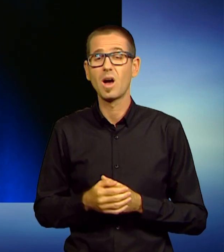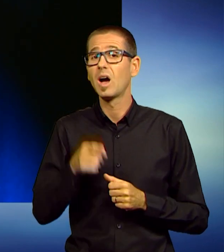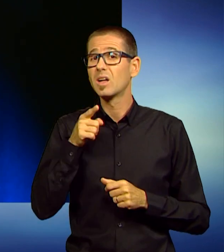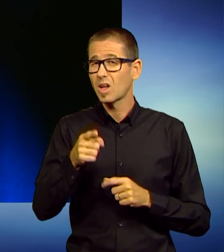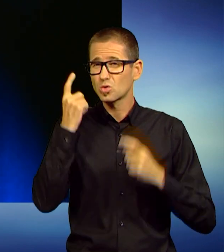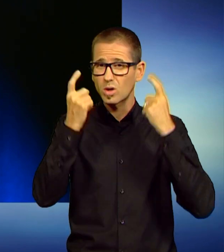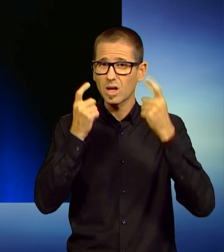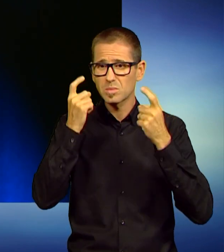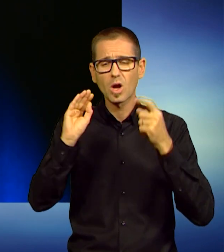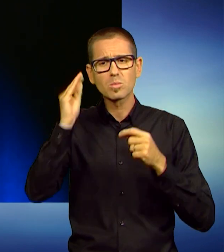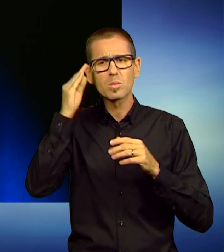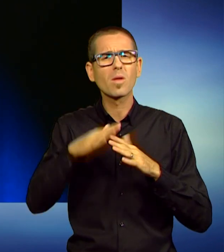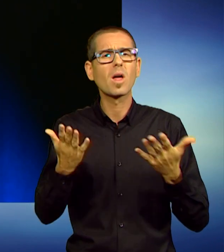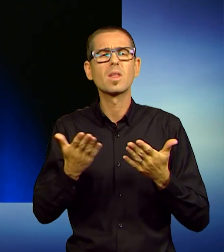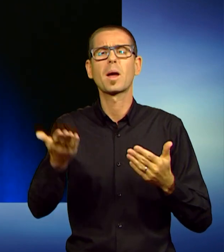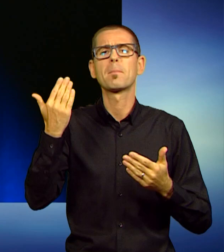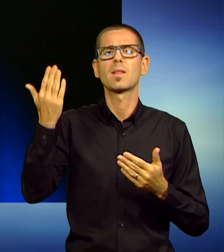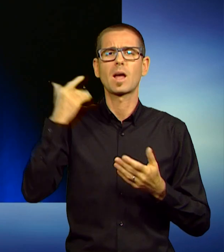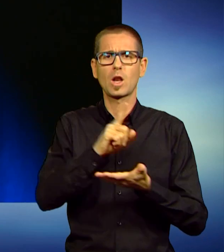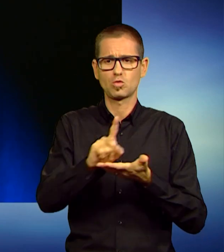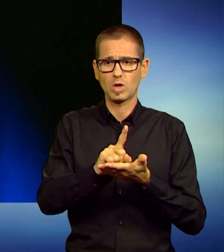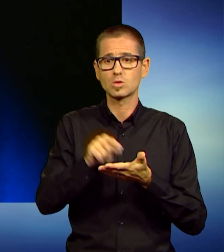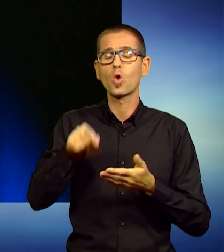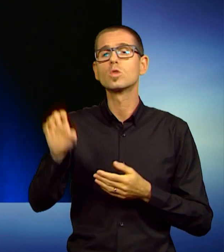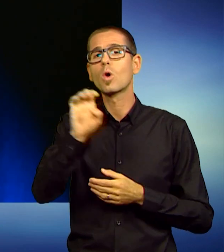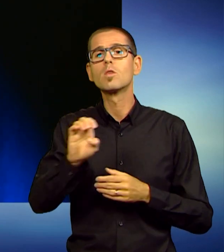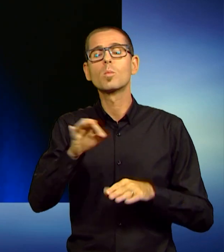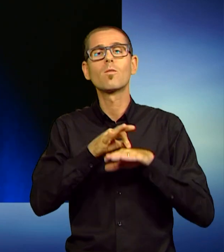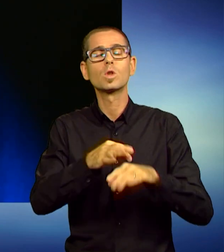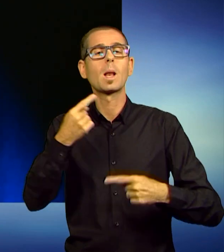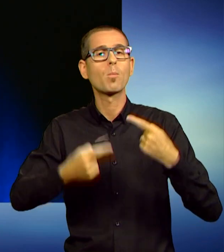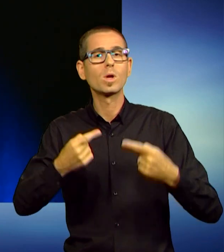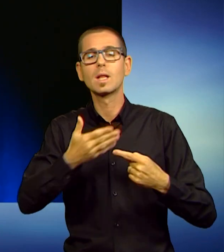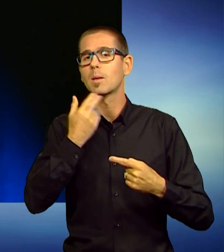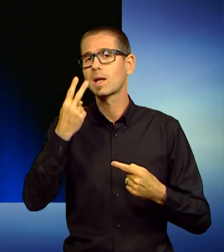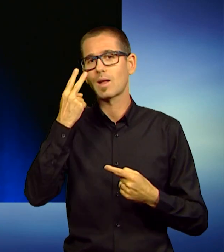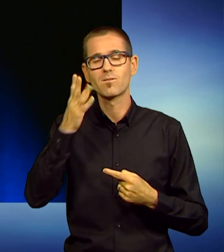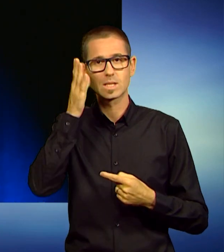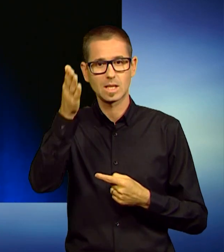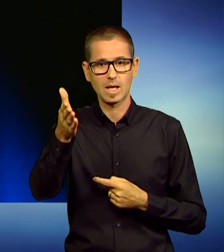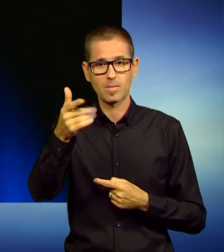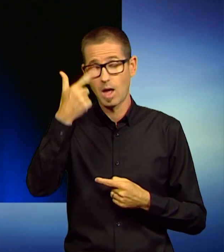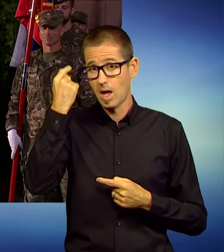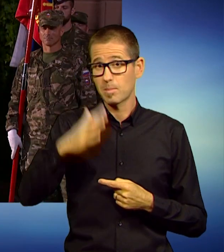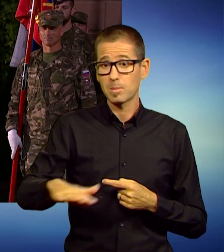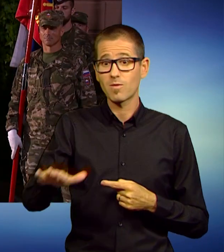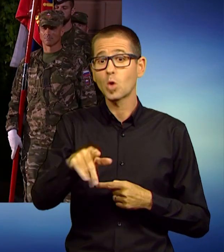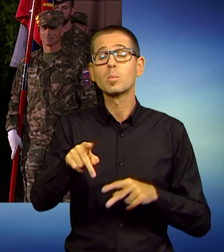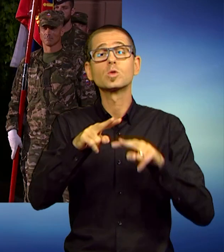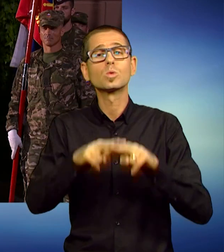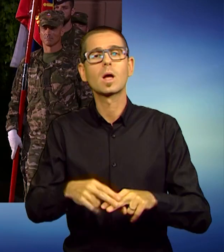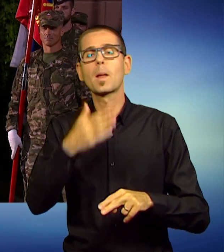Takšno razmišljanje spominja na neke pretekle čase, ko so Evropo vodili politiki brez vizije, prebivalci pa so ostali